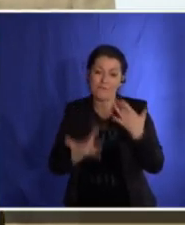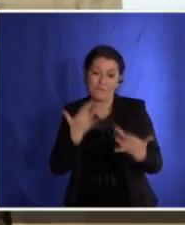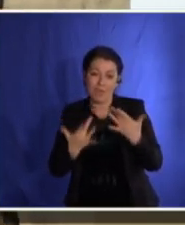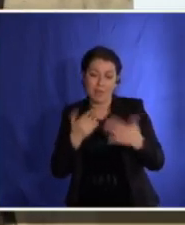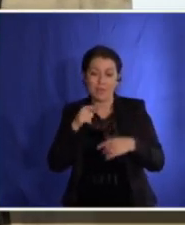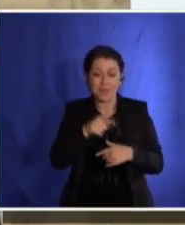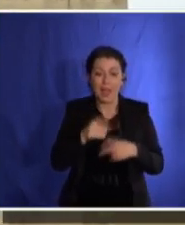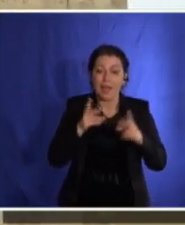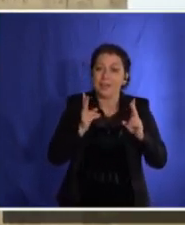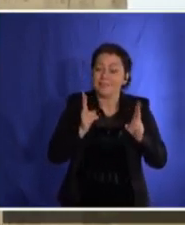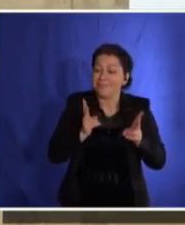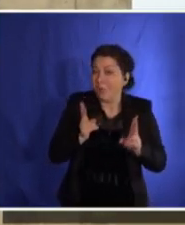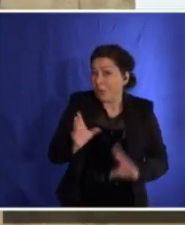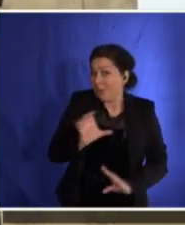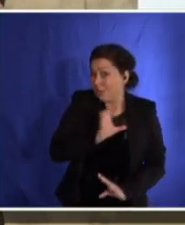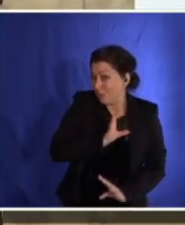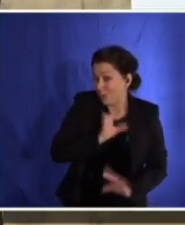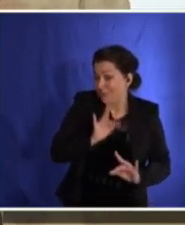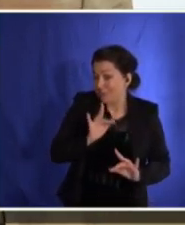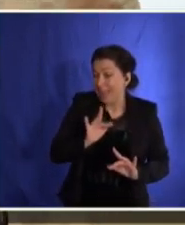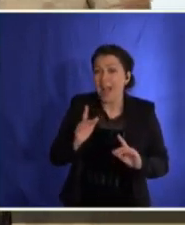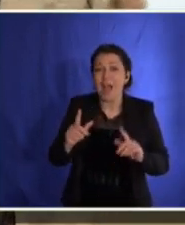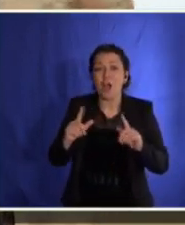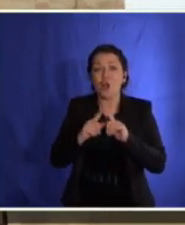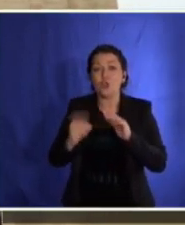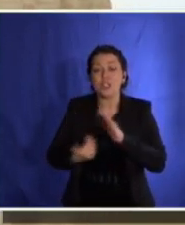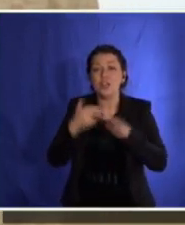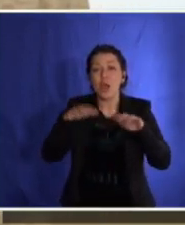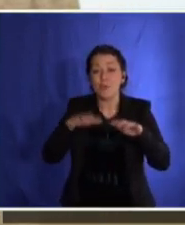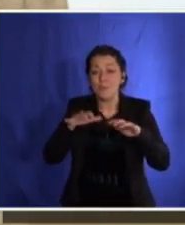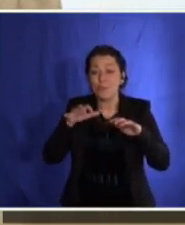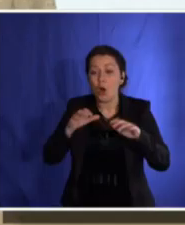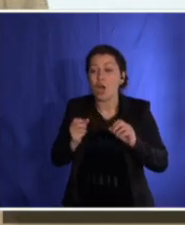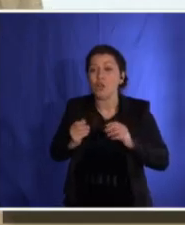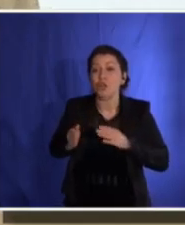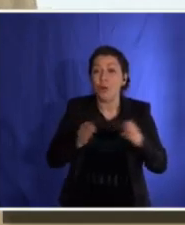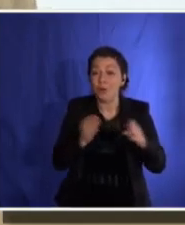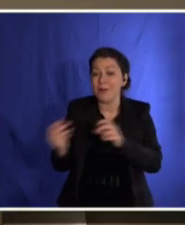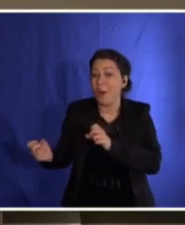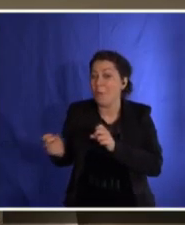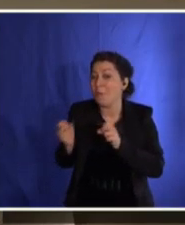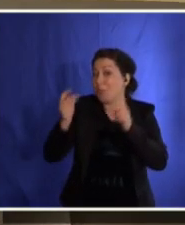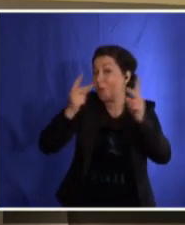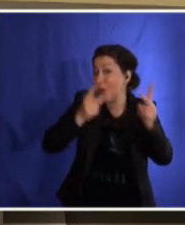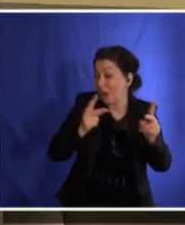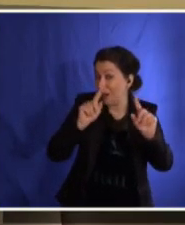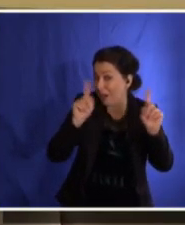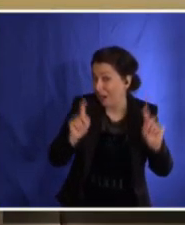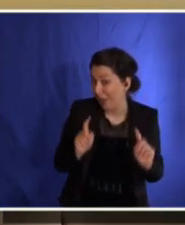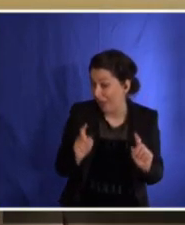eine Donaubrücke in Klosterneuburg zu kriegen. Da werden wir noch später darüber reden.